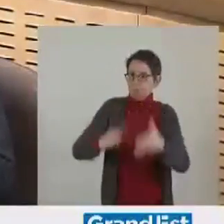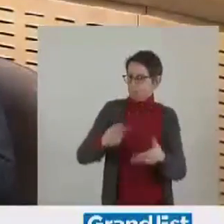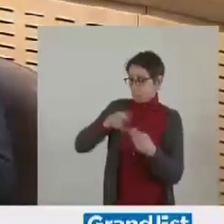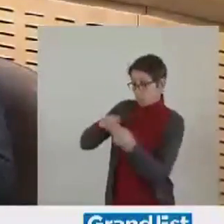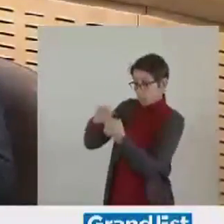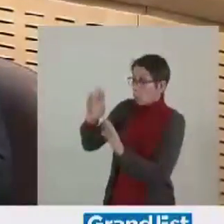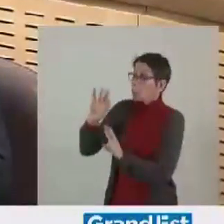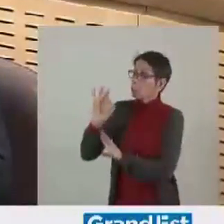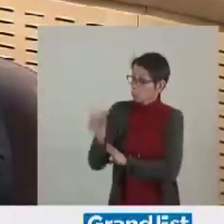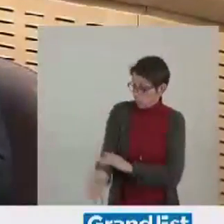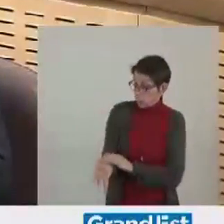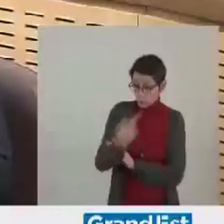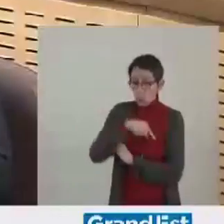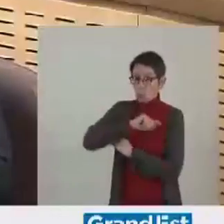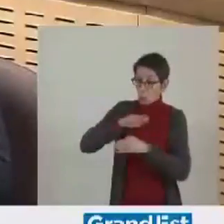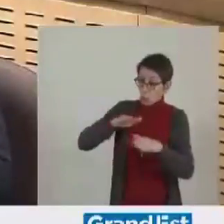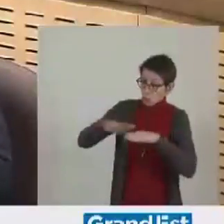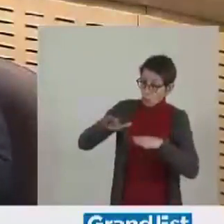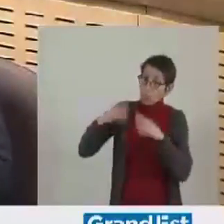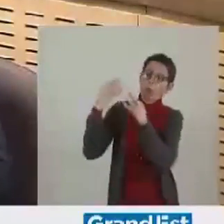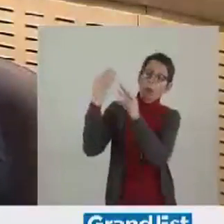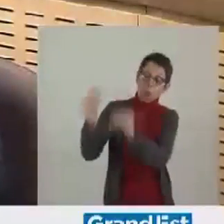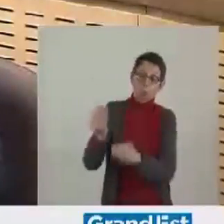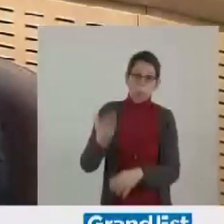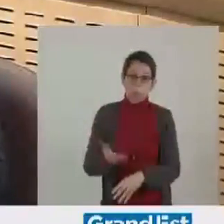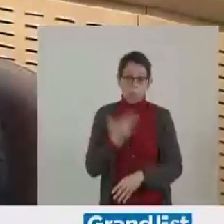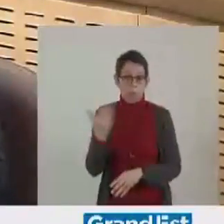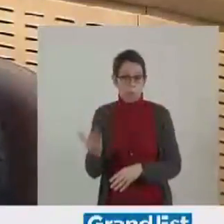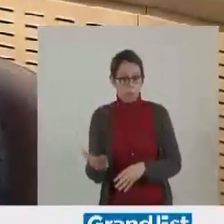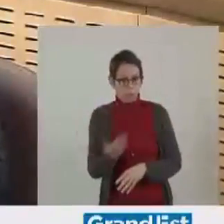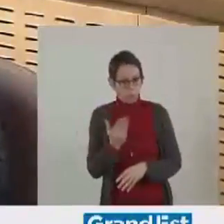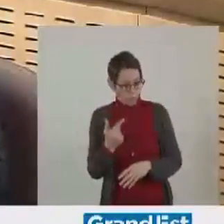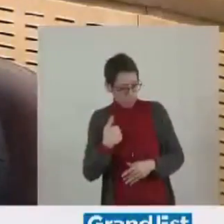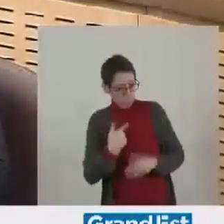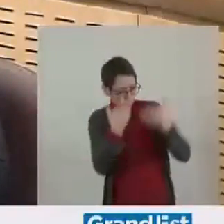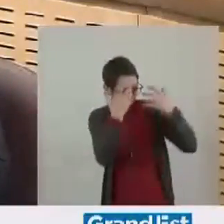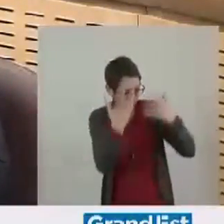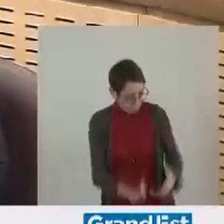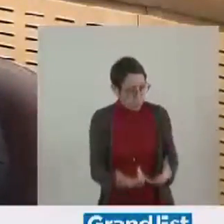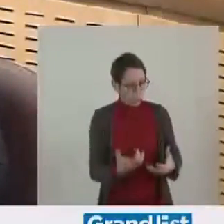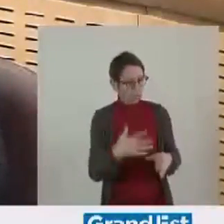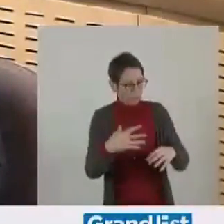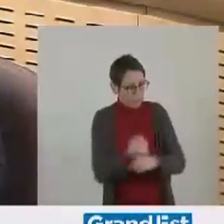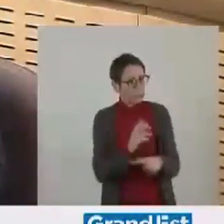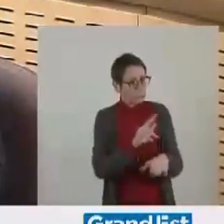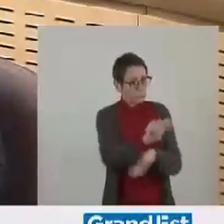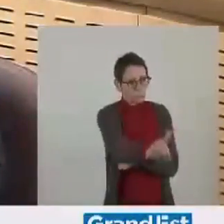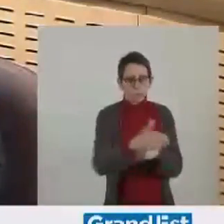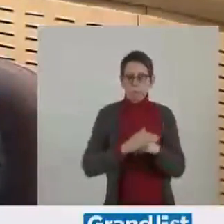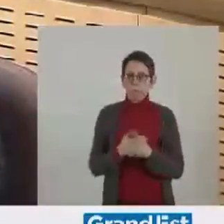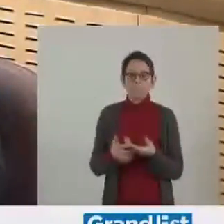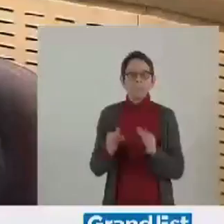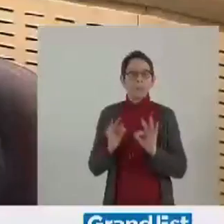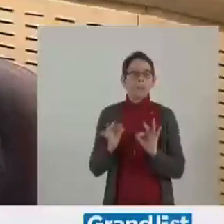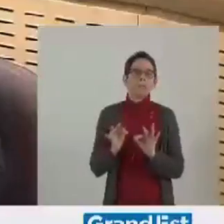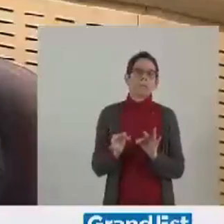oui, nous mettrons les moyens pour être à la hauteur de nos ambitions. Dans le domaine de la transition